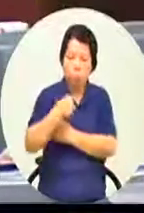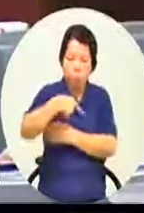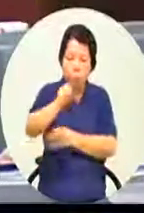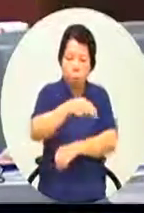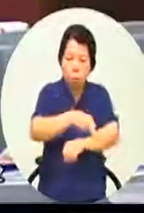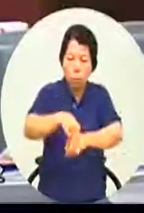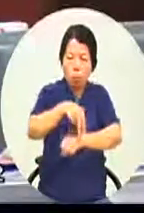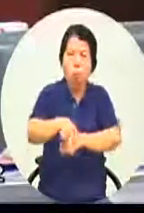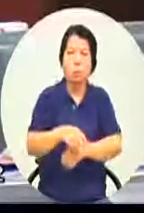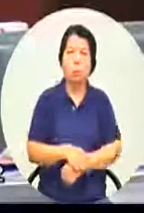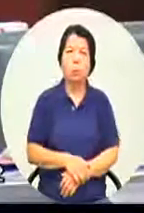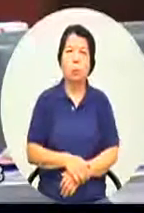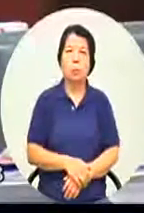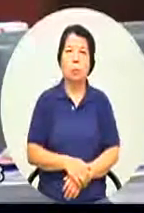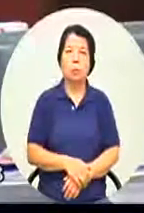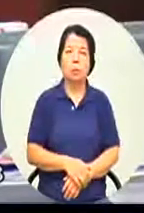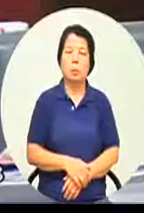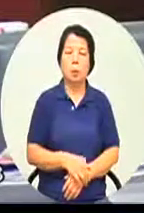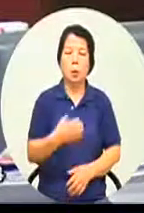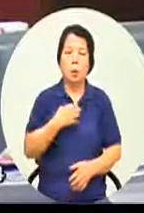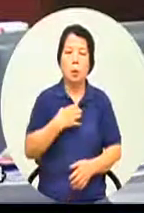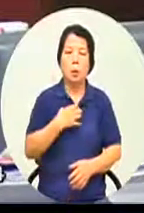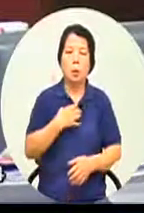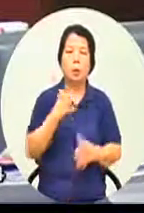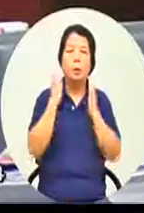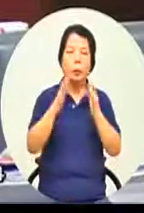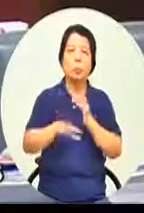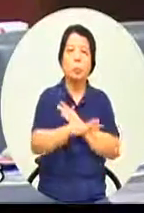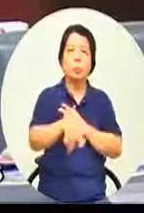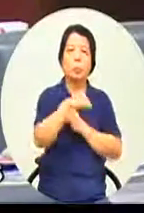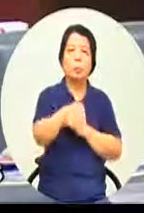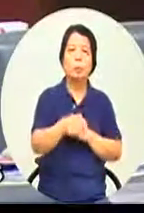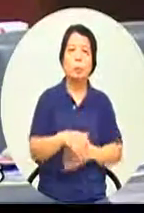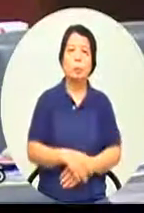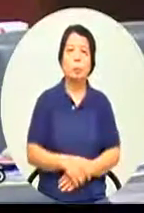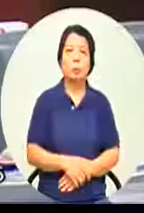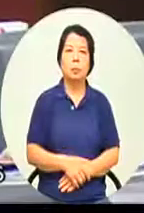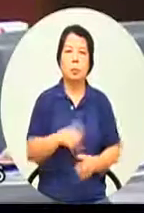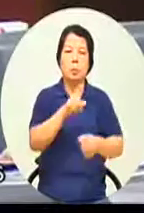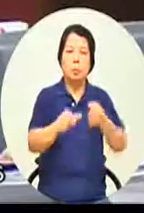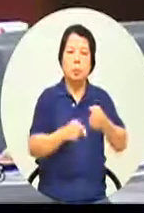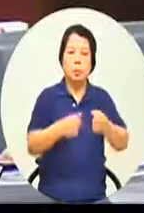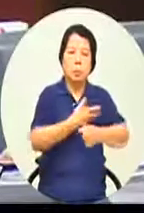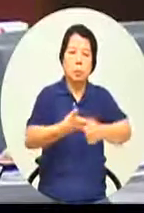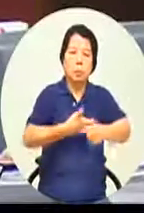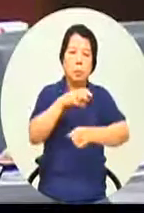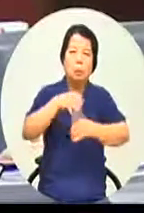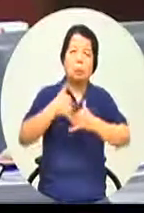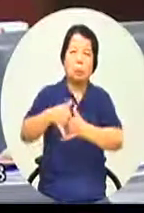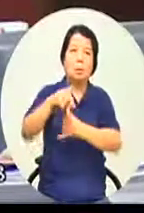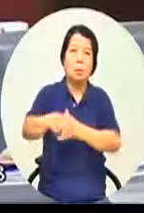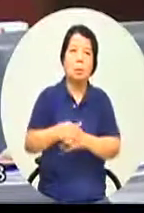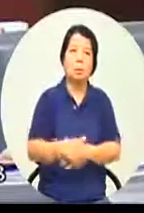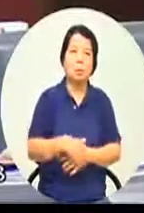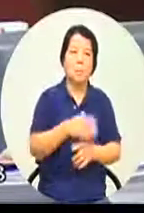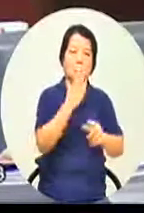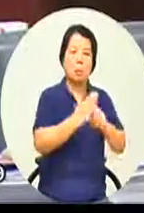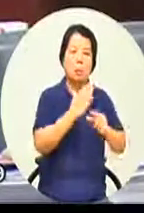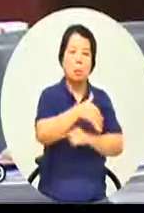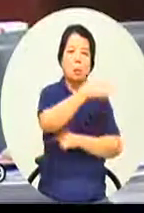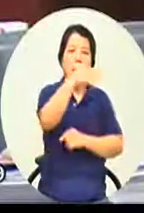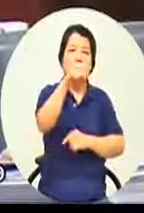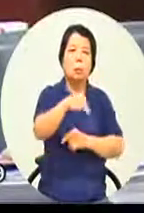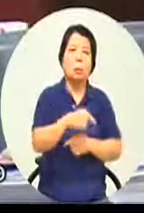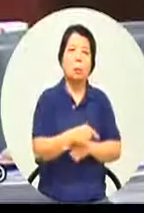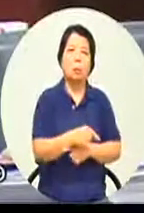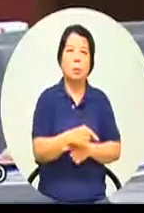划。就是刚刚哈洛市场是这一块，这个是哈洛市场，哈，明潭路在这边，那雷市场在这里，这是半屏山。我刚刚讲的就